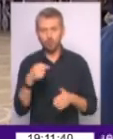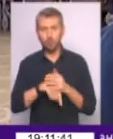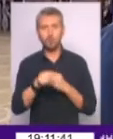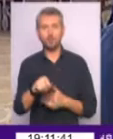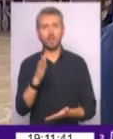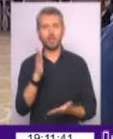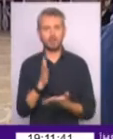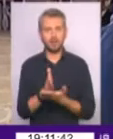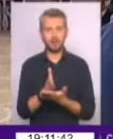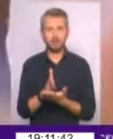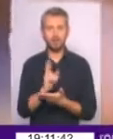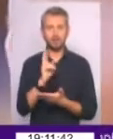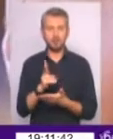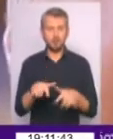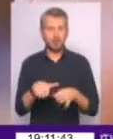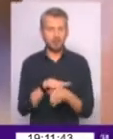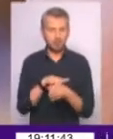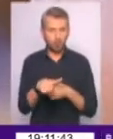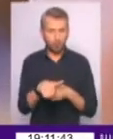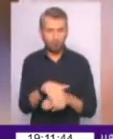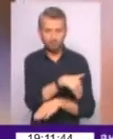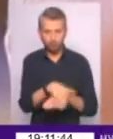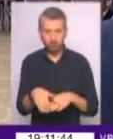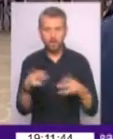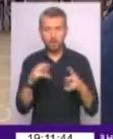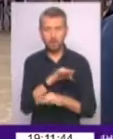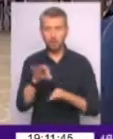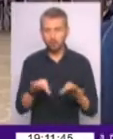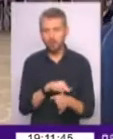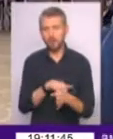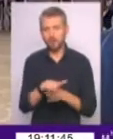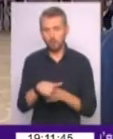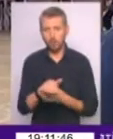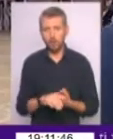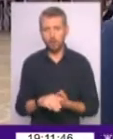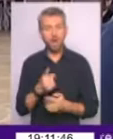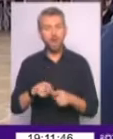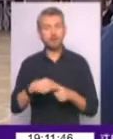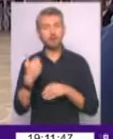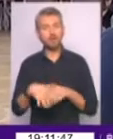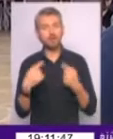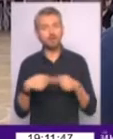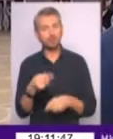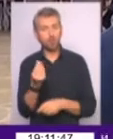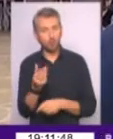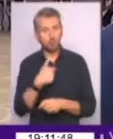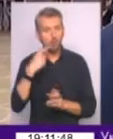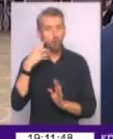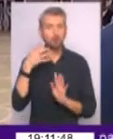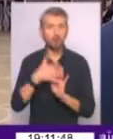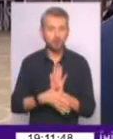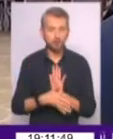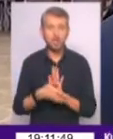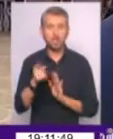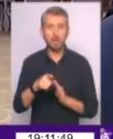є як об'єкт цілком. Тому її необхідно проєктувати цілком. А це вже інші гроші. Тому ми, розуміючи